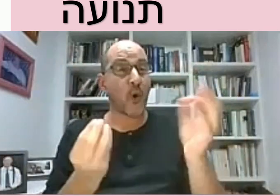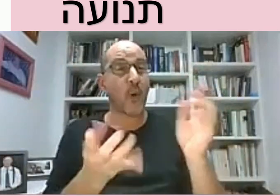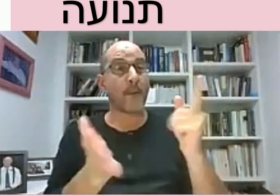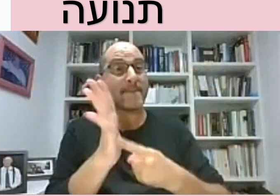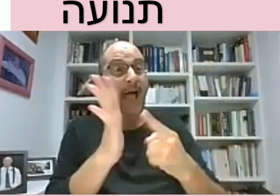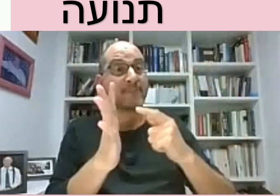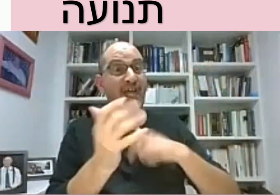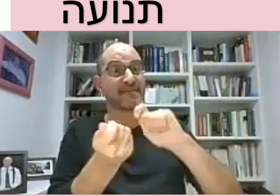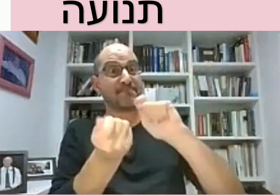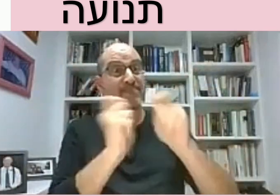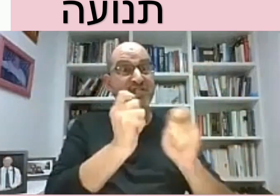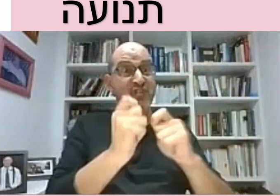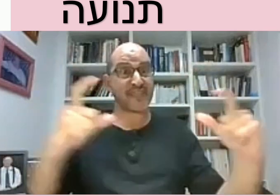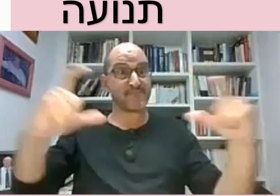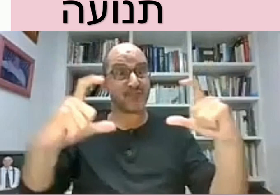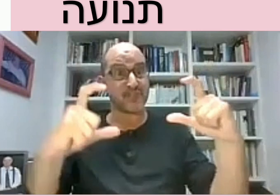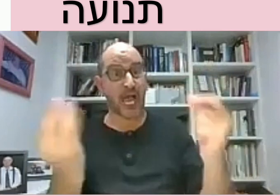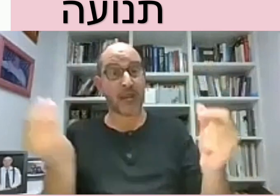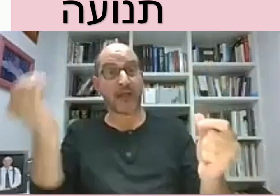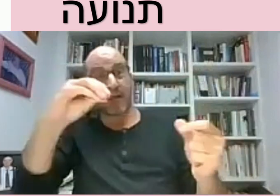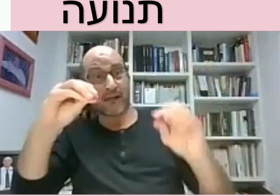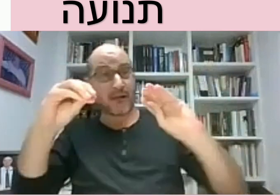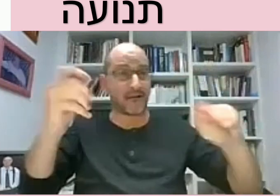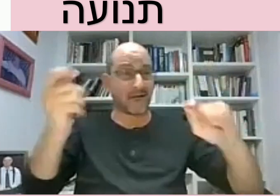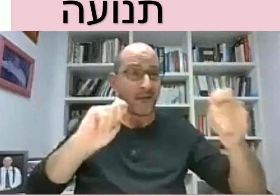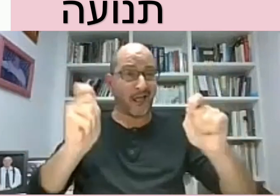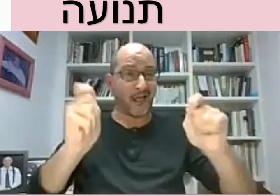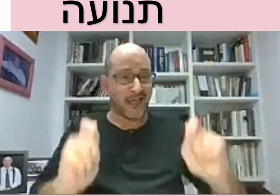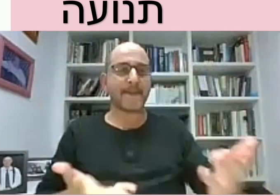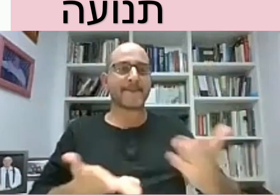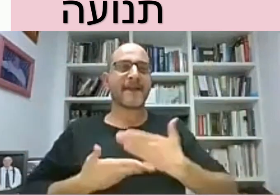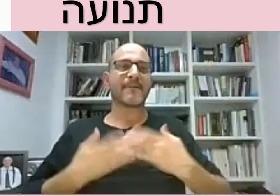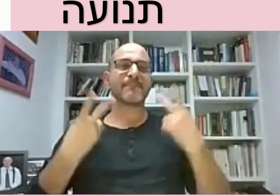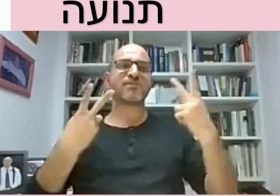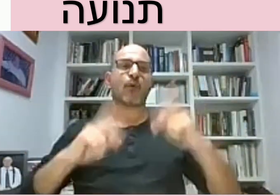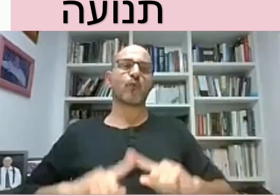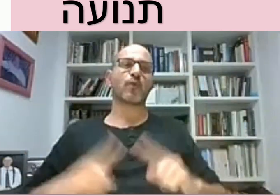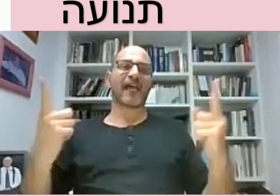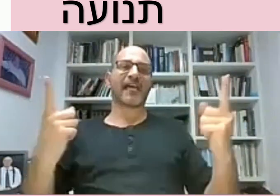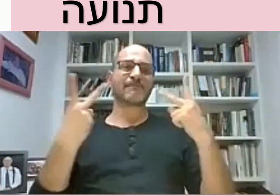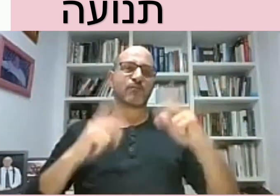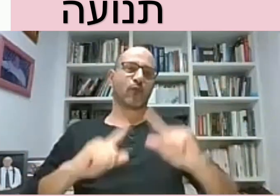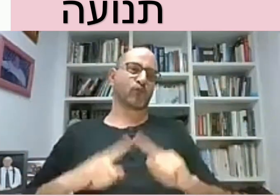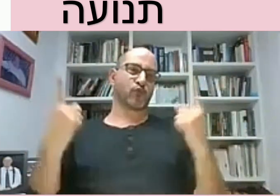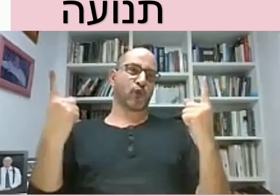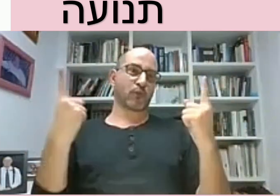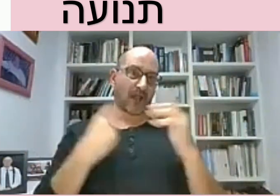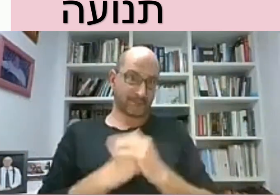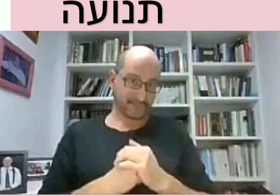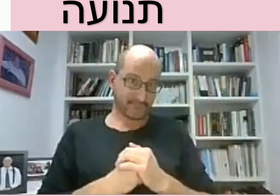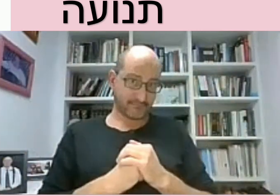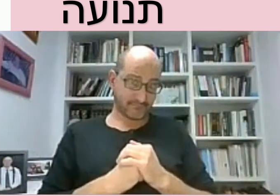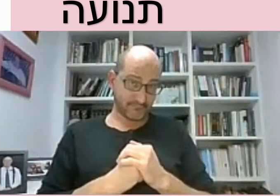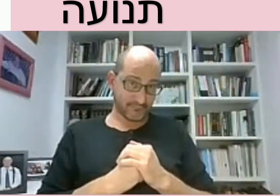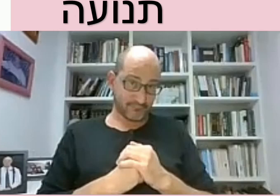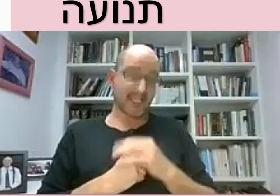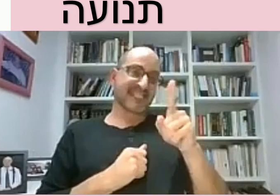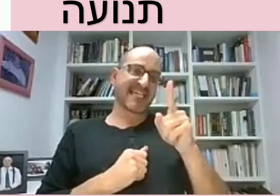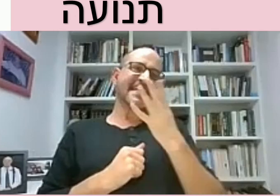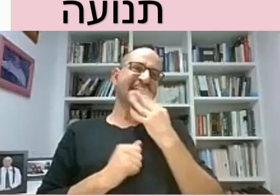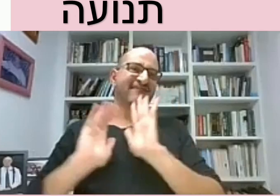משקלים, ובכל פעם שמשנים את המשקל, מוסיפים, הטיות, אז מקבלים משמעות אחרת, משמעות